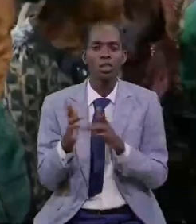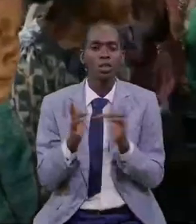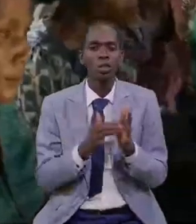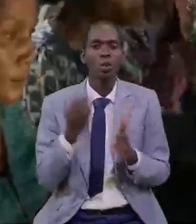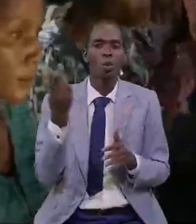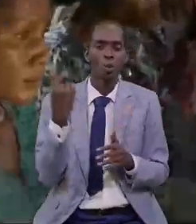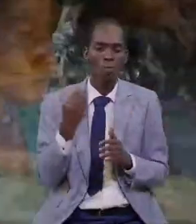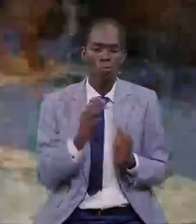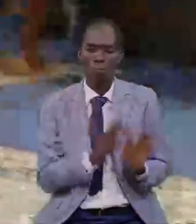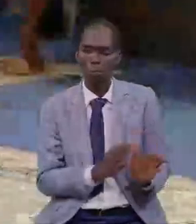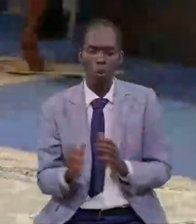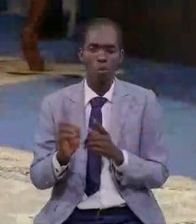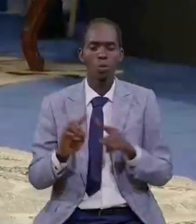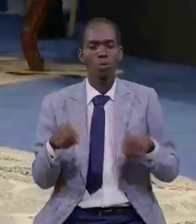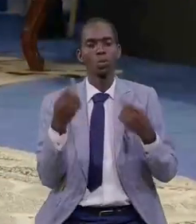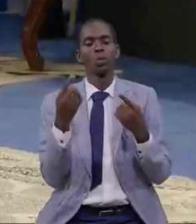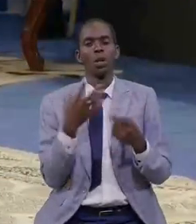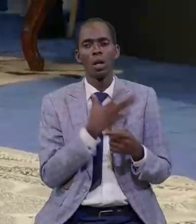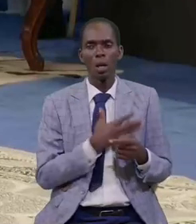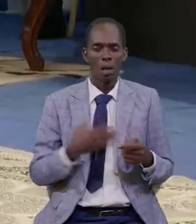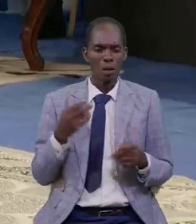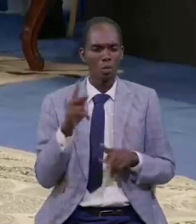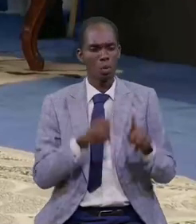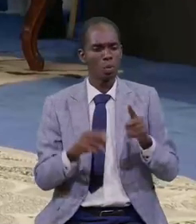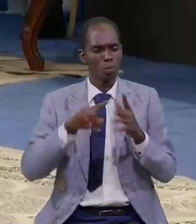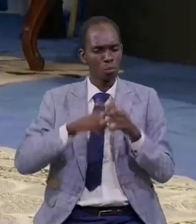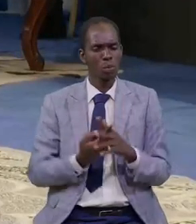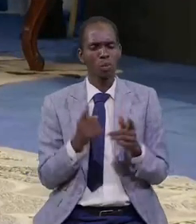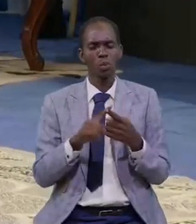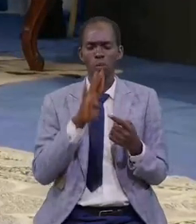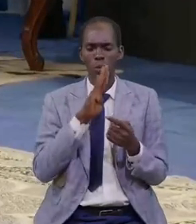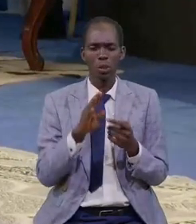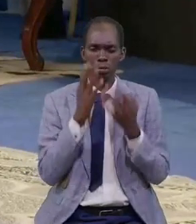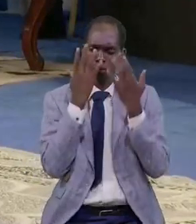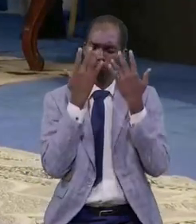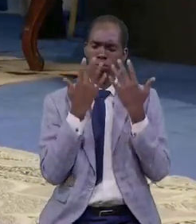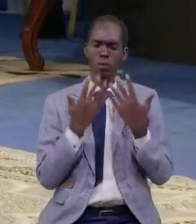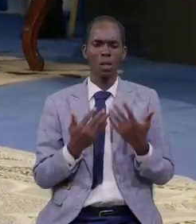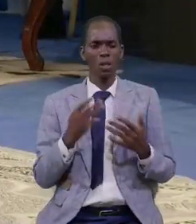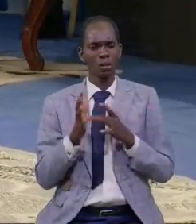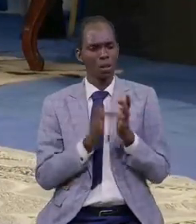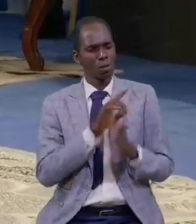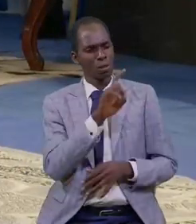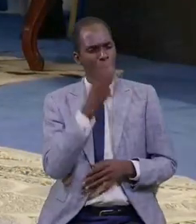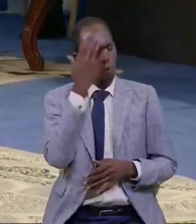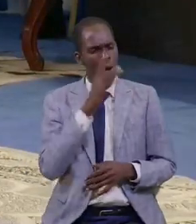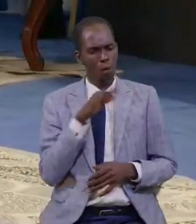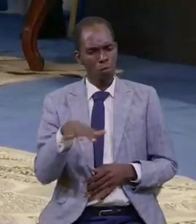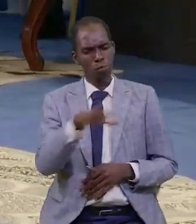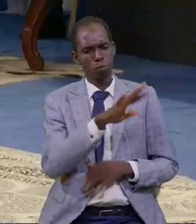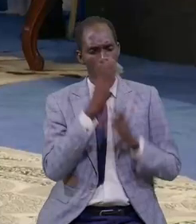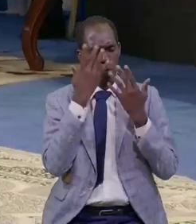partir et ils étaient attristés il a dit mais pourquoi est-ce que vous êtes tristes comme ça je viens de vous dire que je retourne au Père